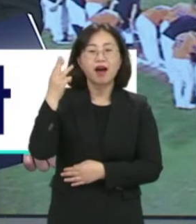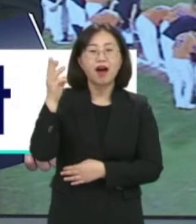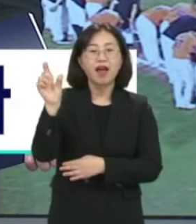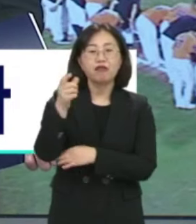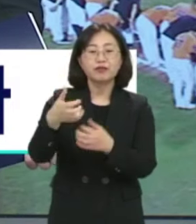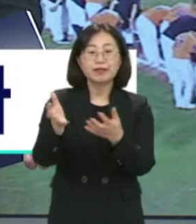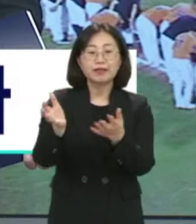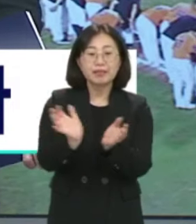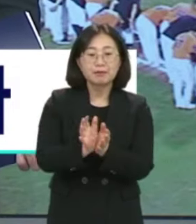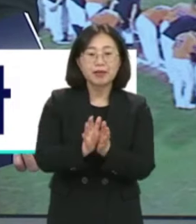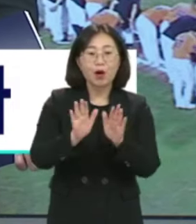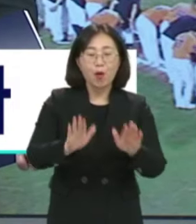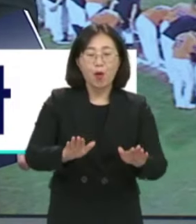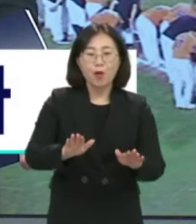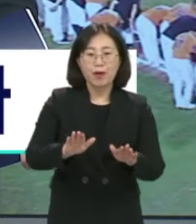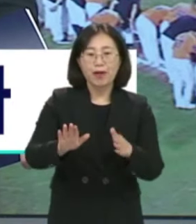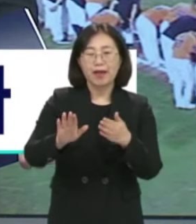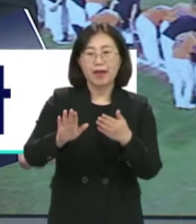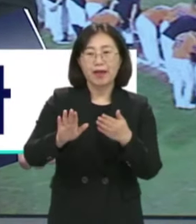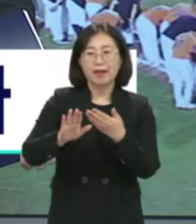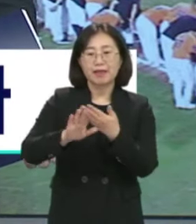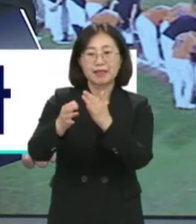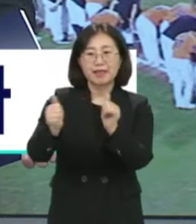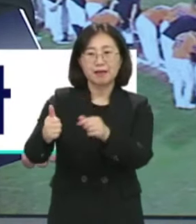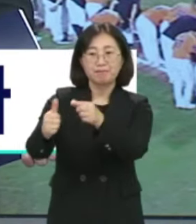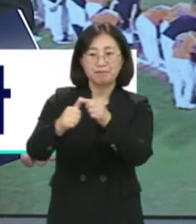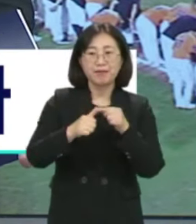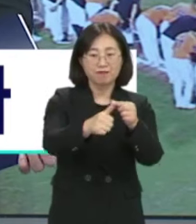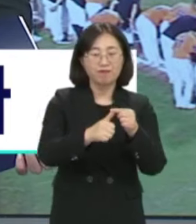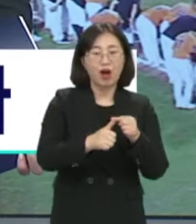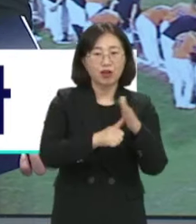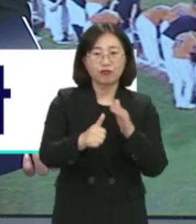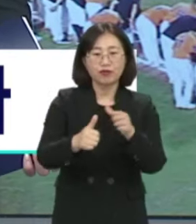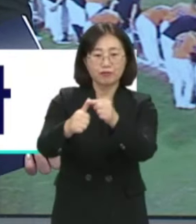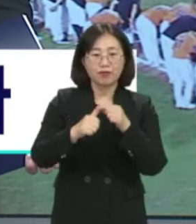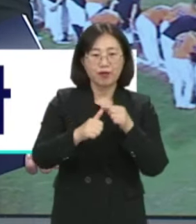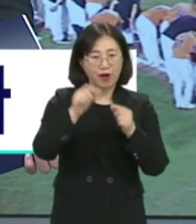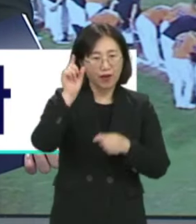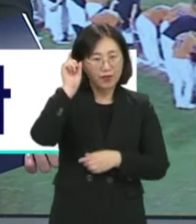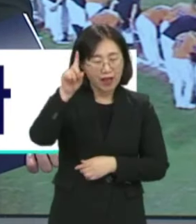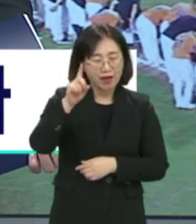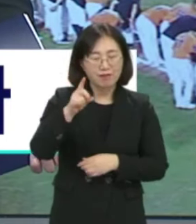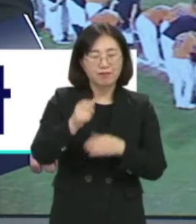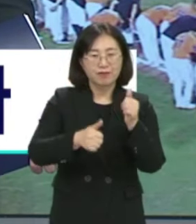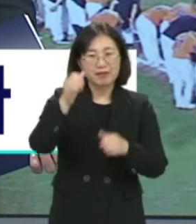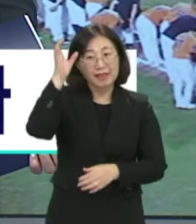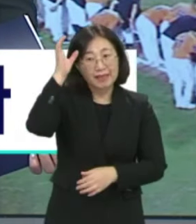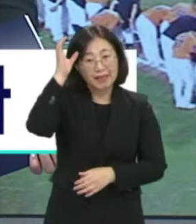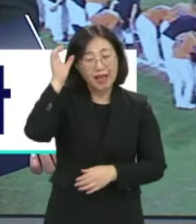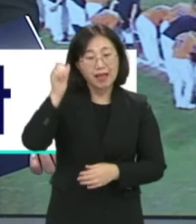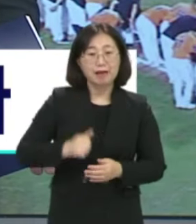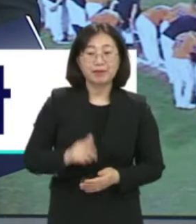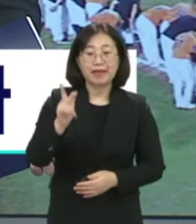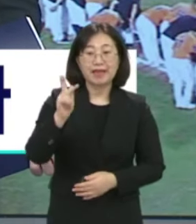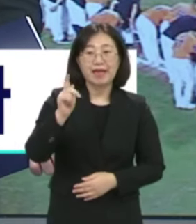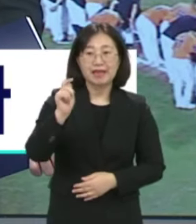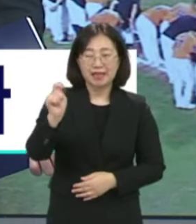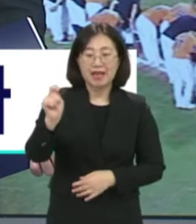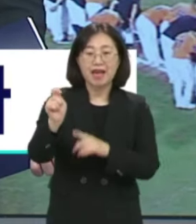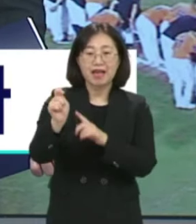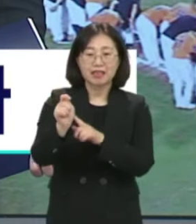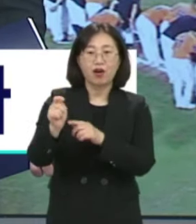이적시장에서도 폭풍 영입에 나서면서 내년 시즌에 대한 기대감을 높이고 있는데요 KT 검증된 유격수